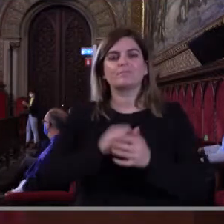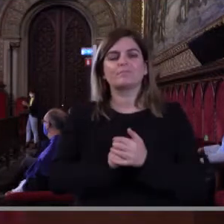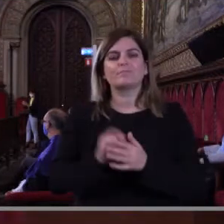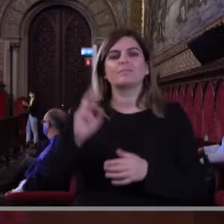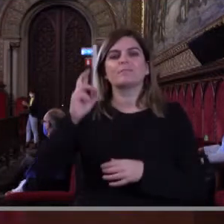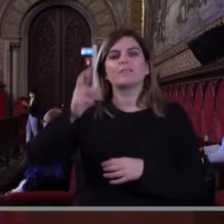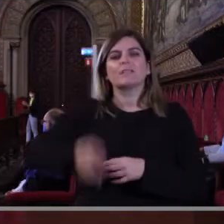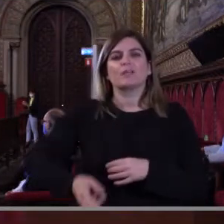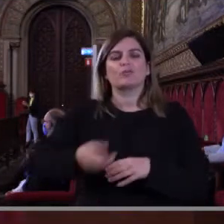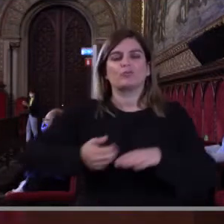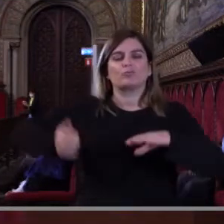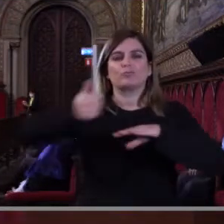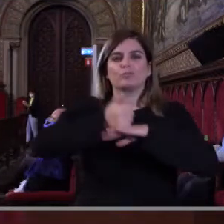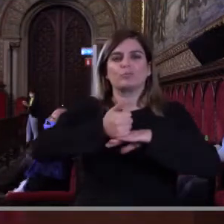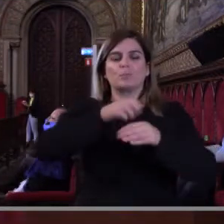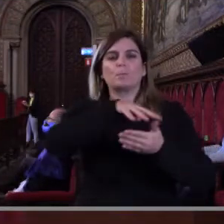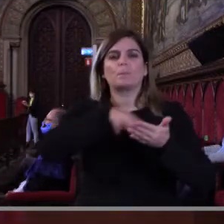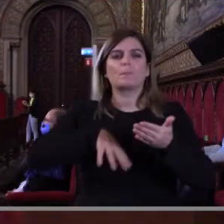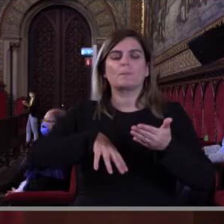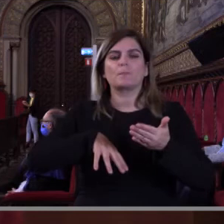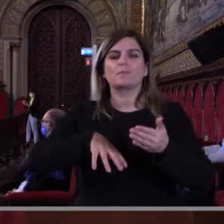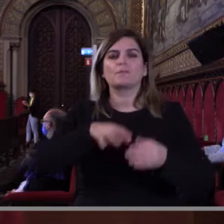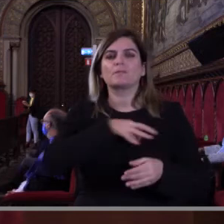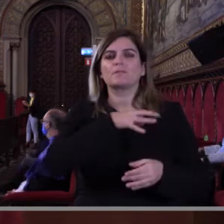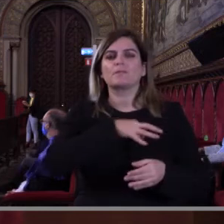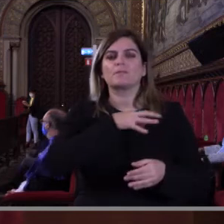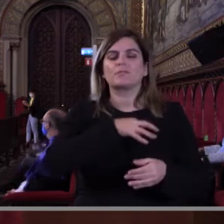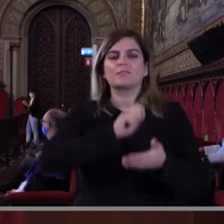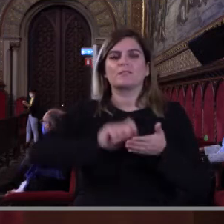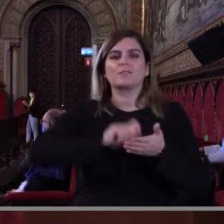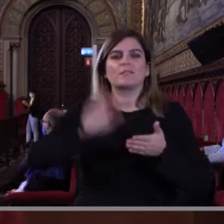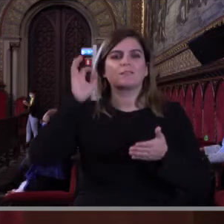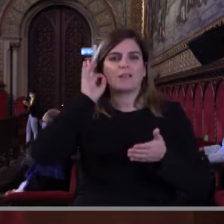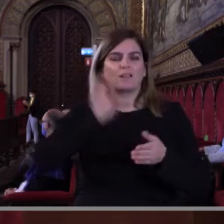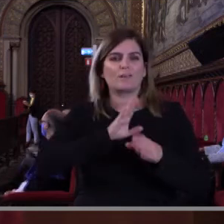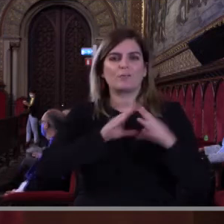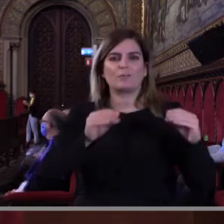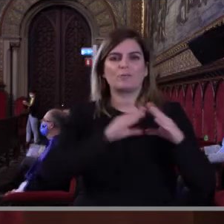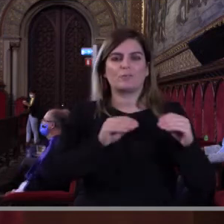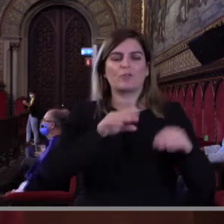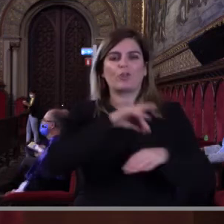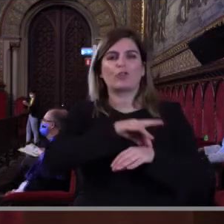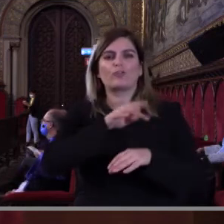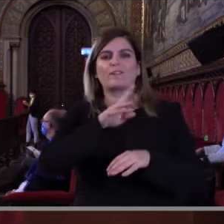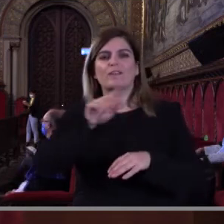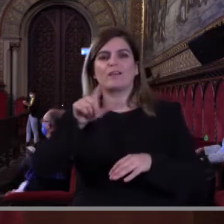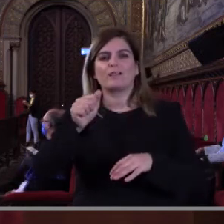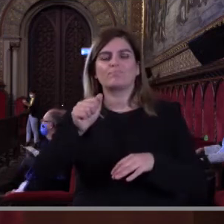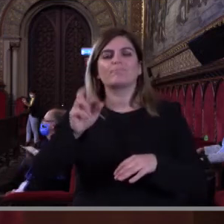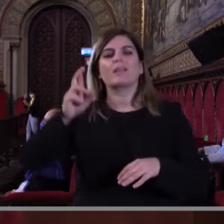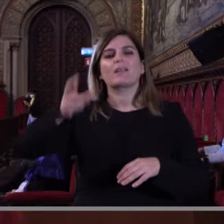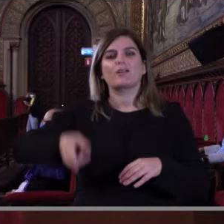Rector magnífic de la Universitat de Barcelona, senyora secretària general de la Universitat, doctor Trilla,